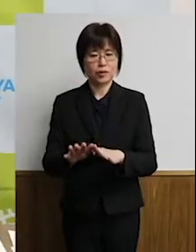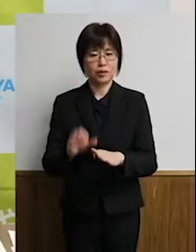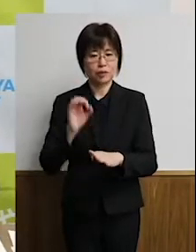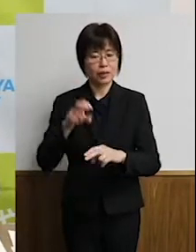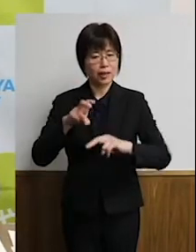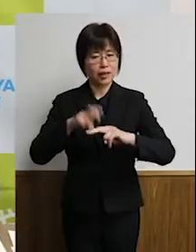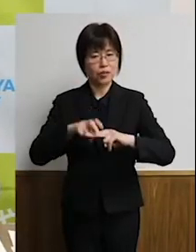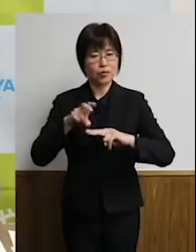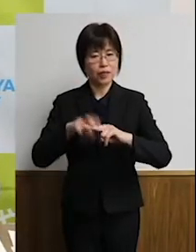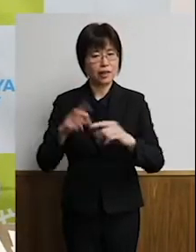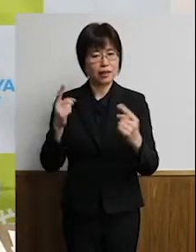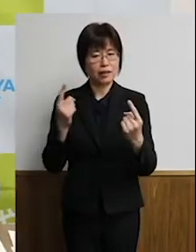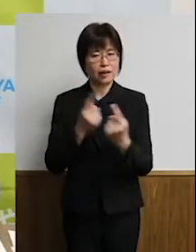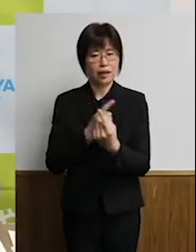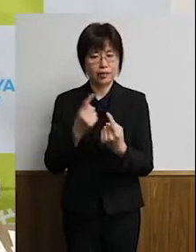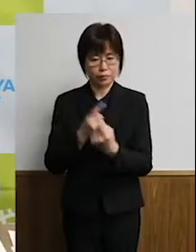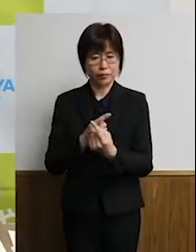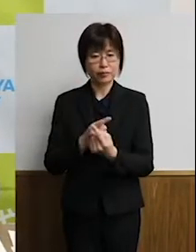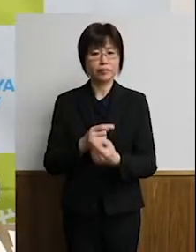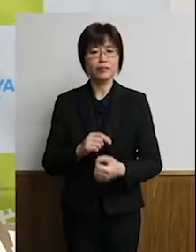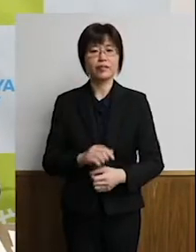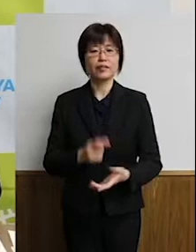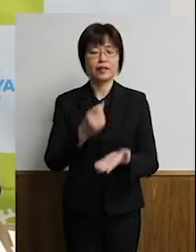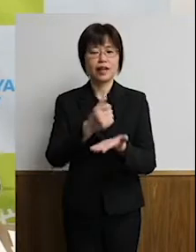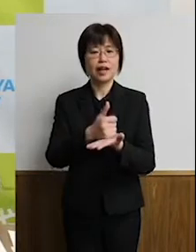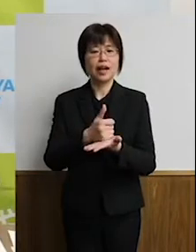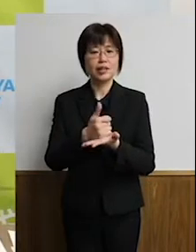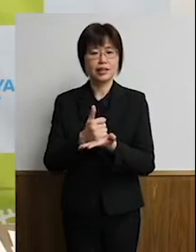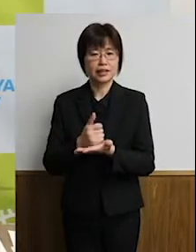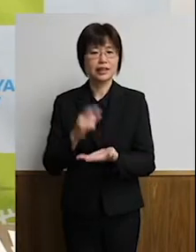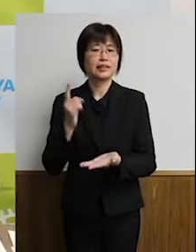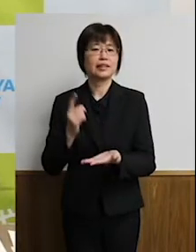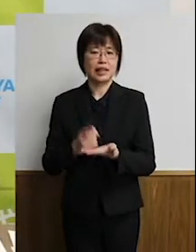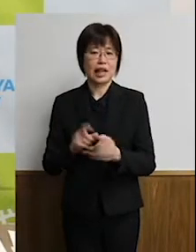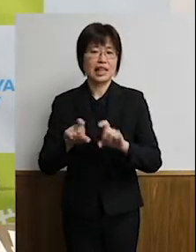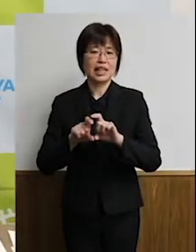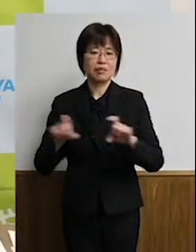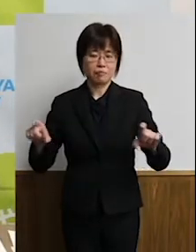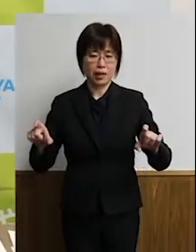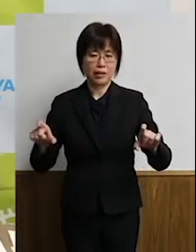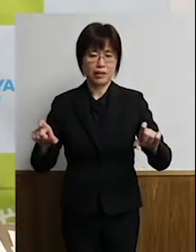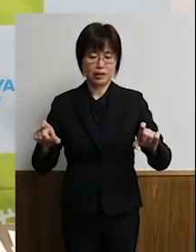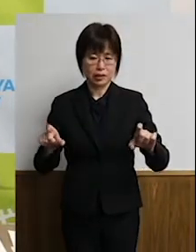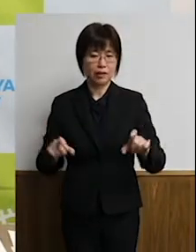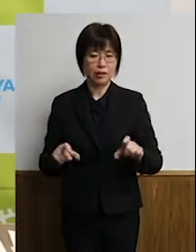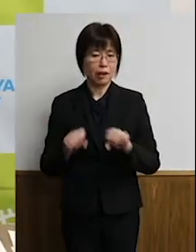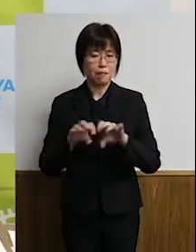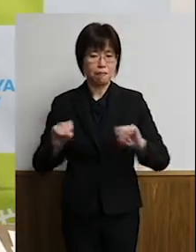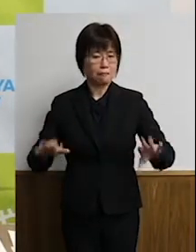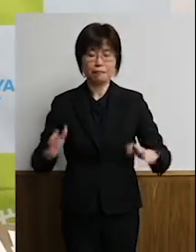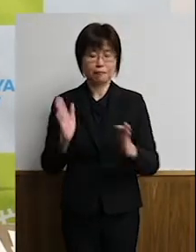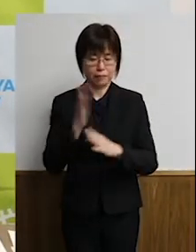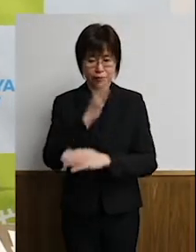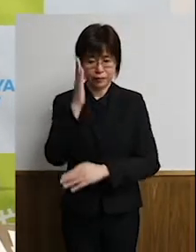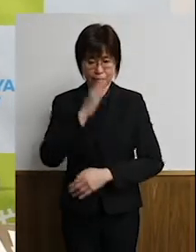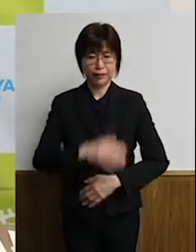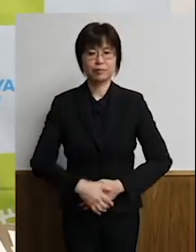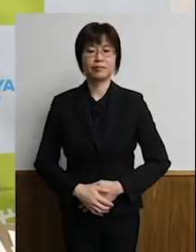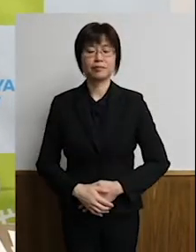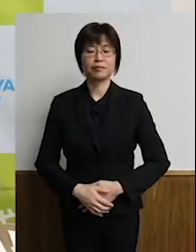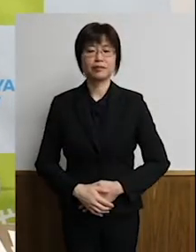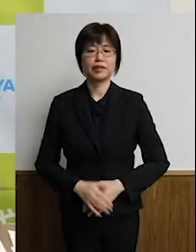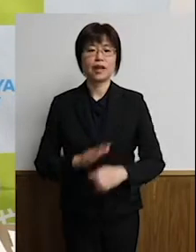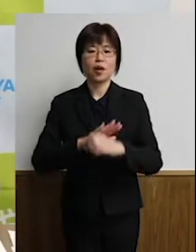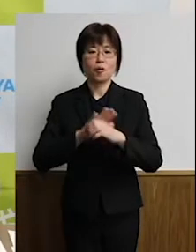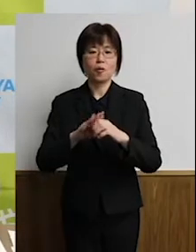出席者は来賓のみとさせていただき、一般の方には周知しておりません。また、新